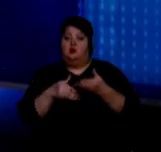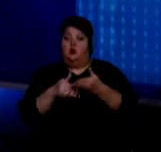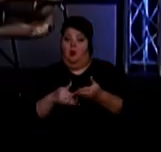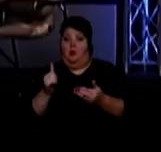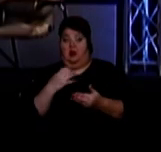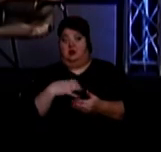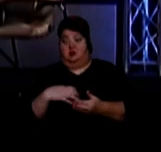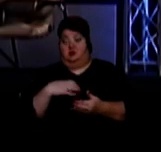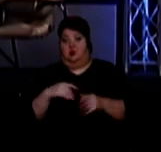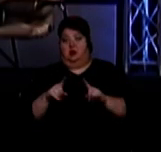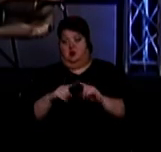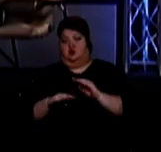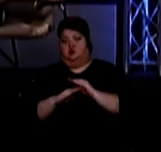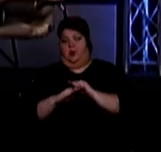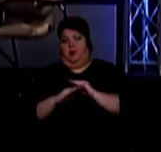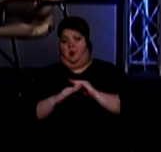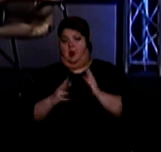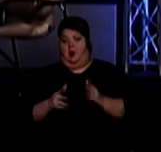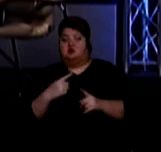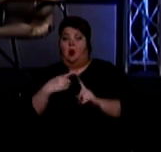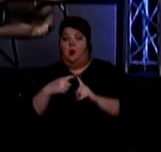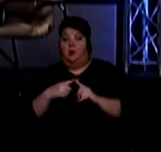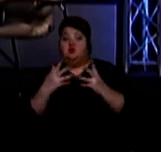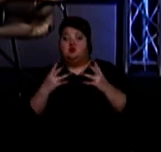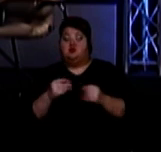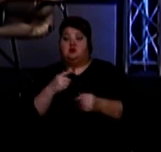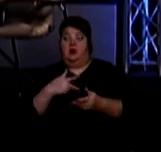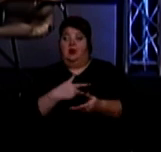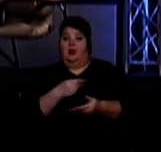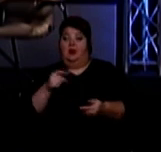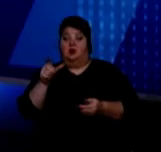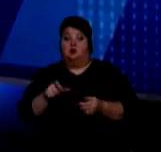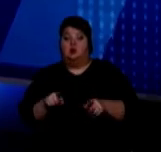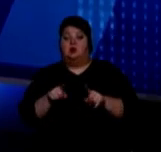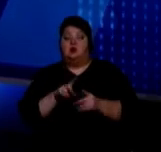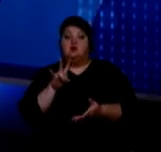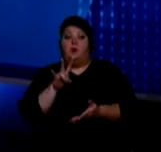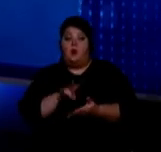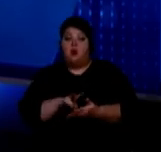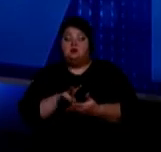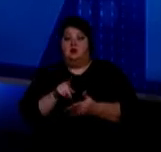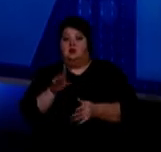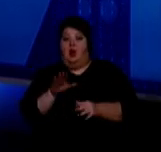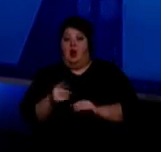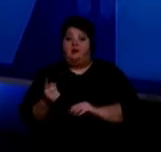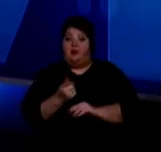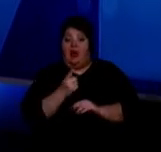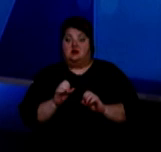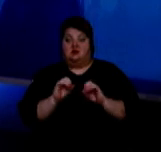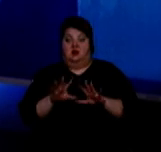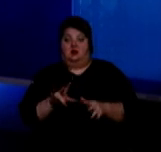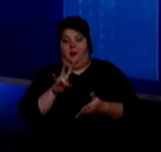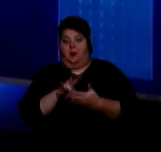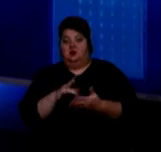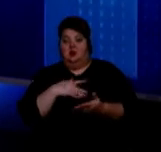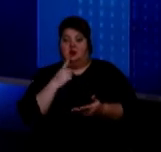допомагаєш і собі, іншій людині, і собі одночасно. Да. Плюс ще донор також який постійний, навіть хай він вперше здав, або постійний, це наш